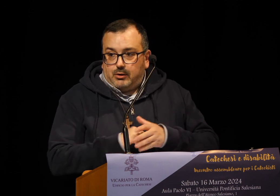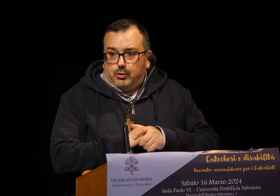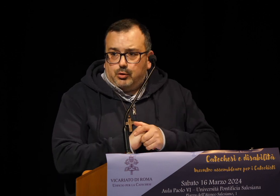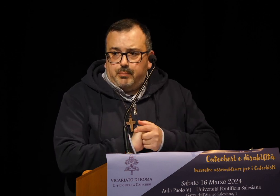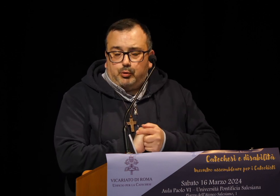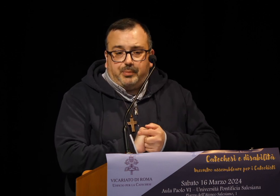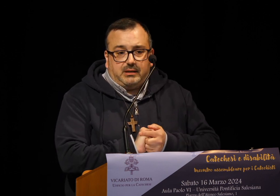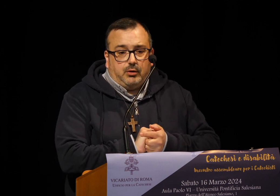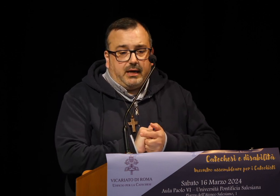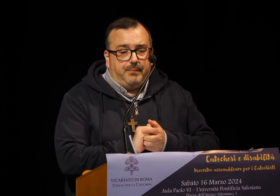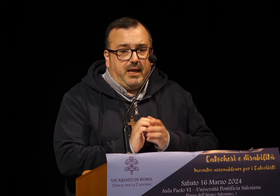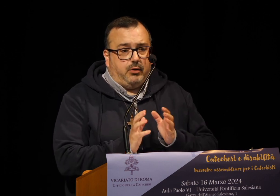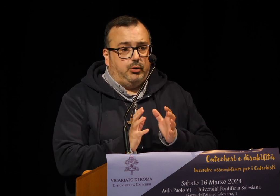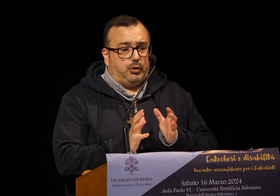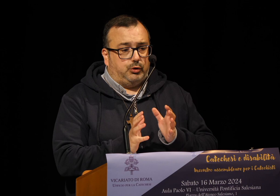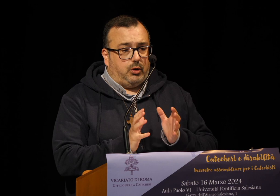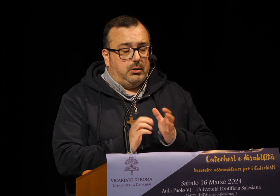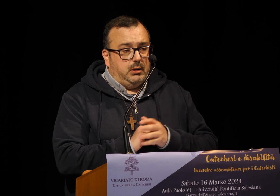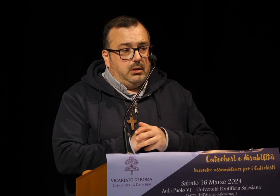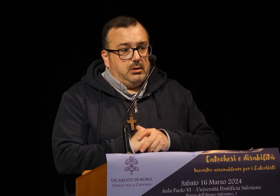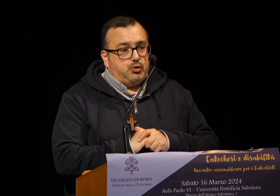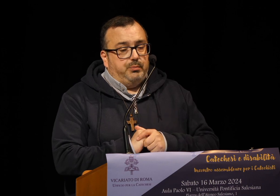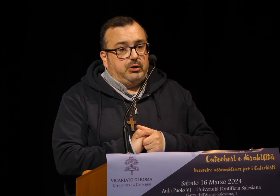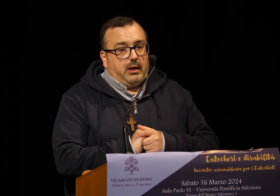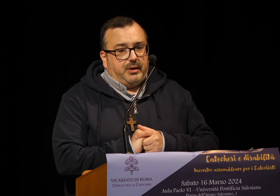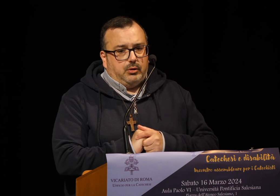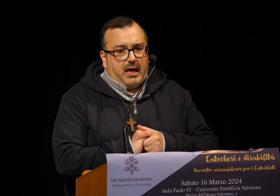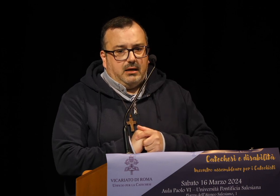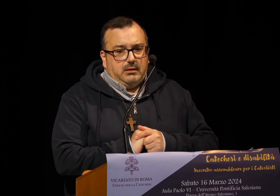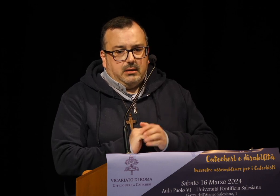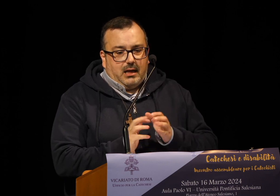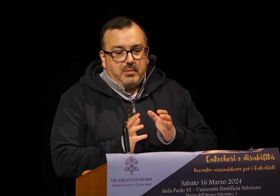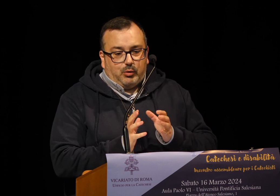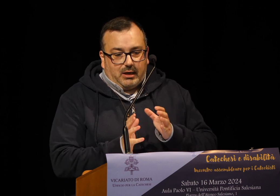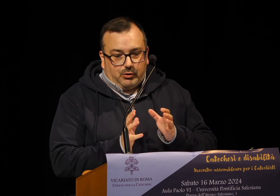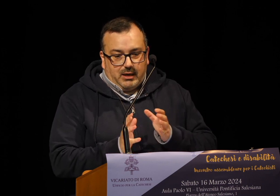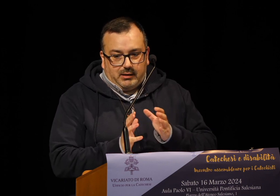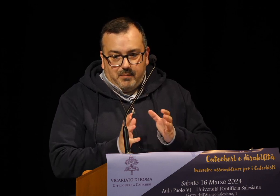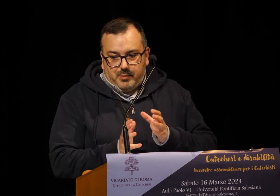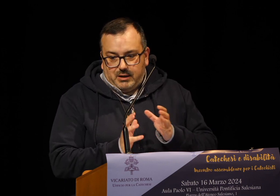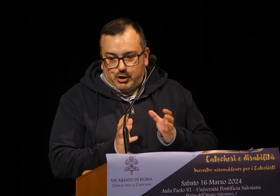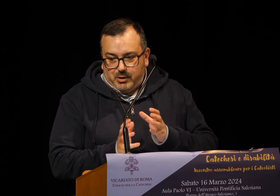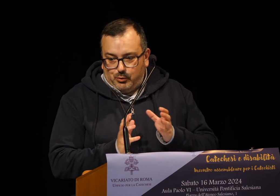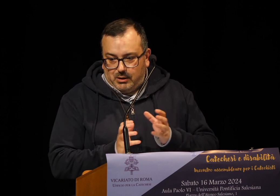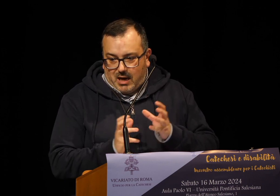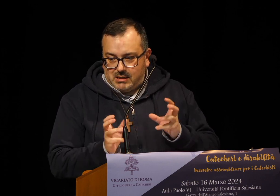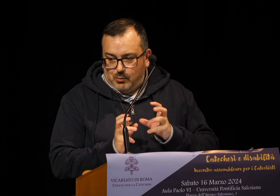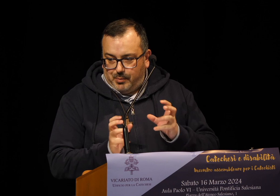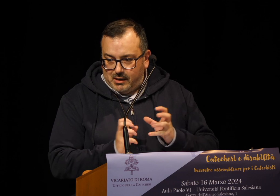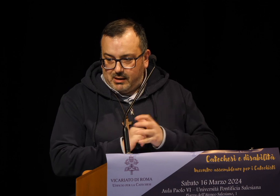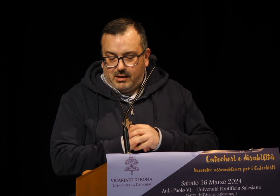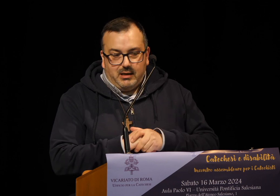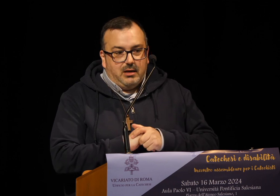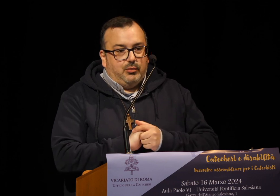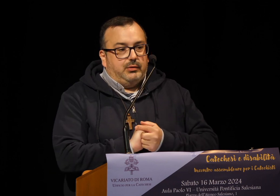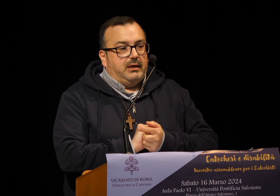ce lo diranno loro in modo particolare Ecco a loro do subito la parola abbiamo dato dei tempi 10 minuti massimo